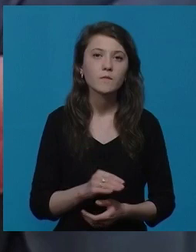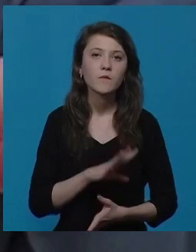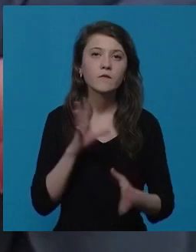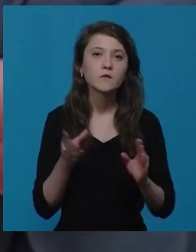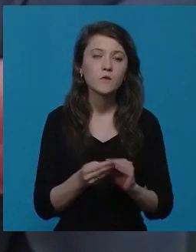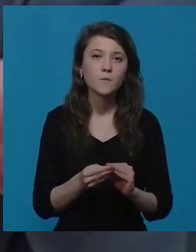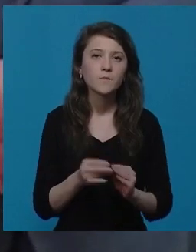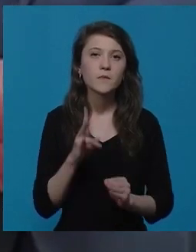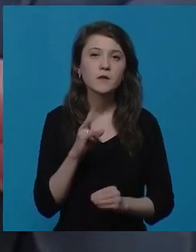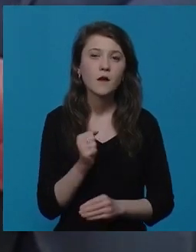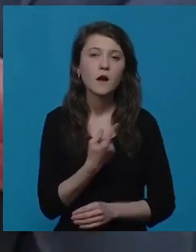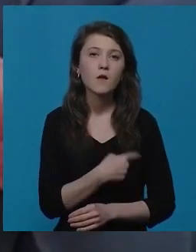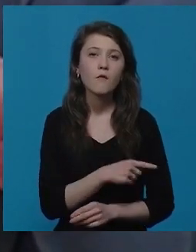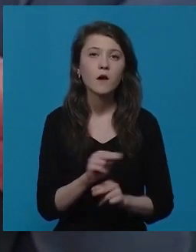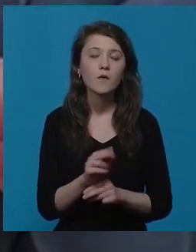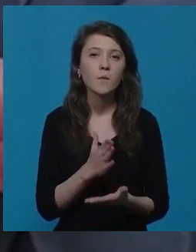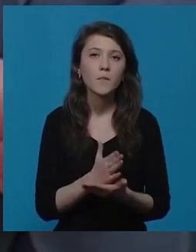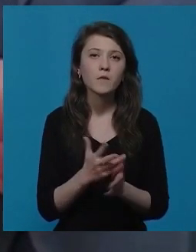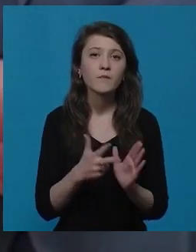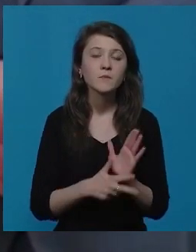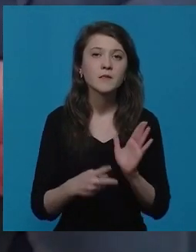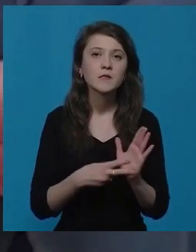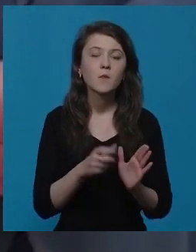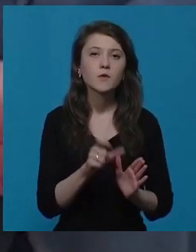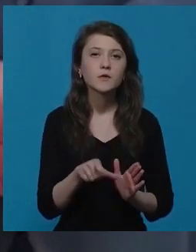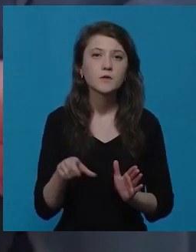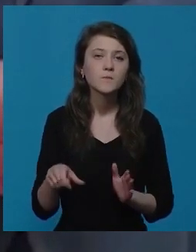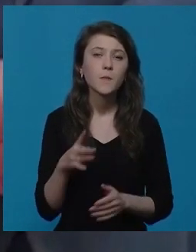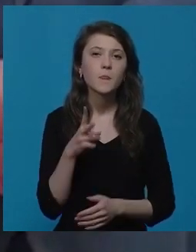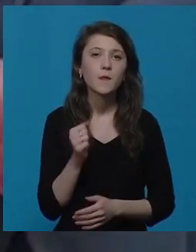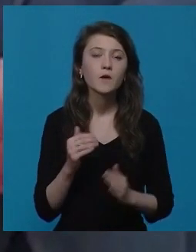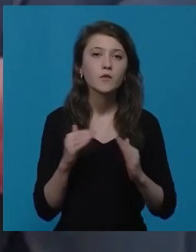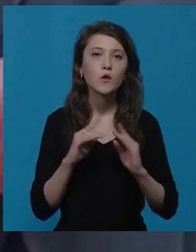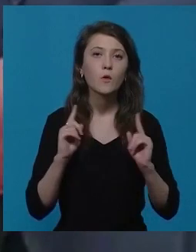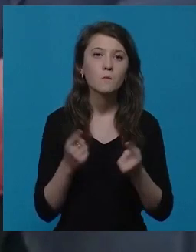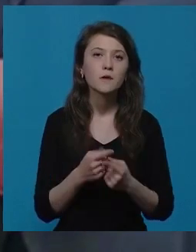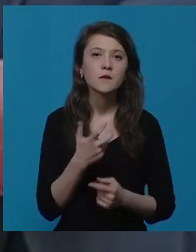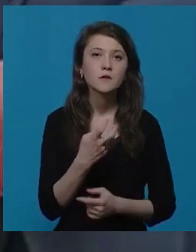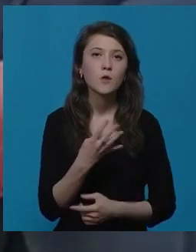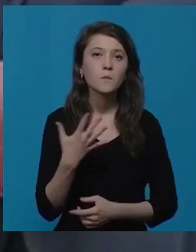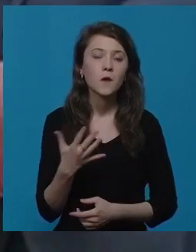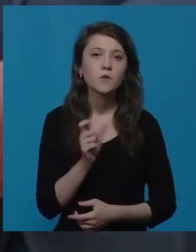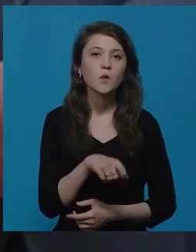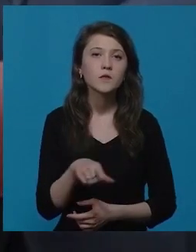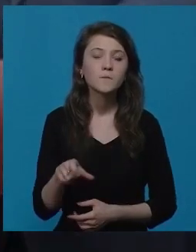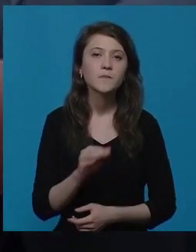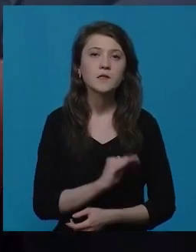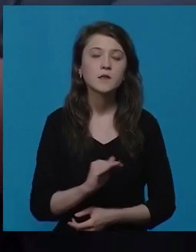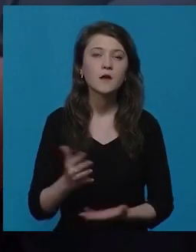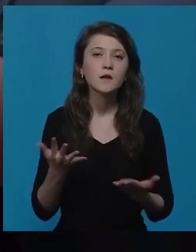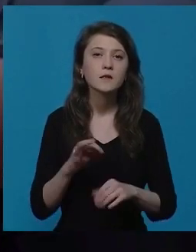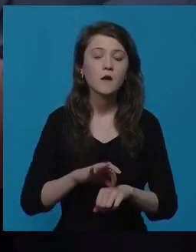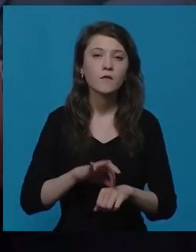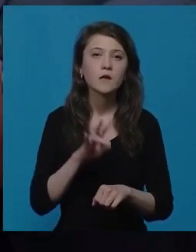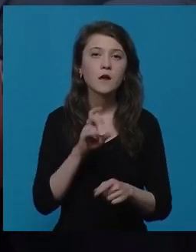на стаціонарному лікуванні перебуває 87 осіб, на амбулаторній самоізоляції 345 осіб. Дітей, які захворіли на